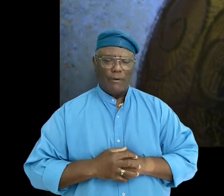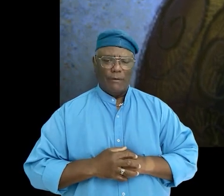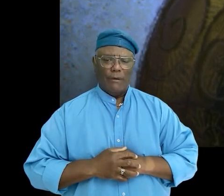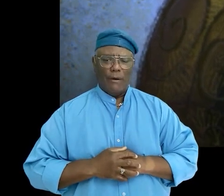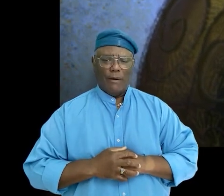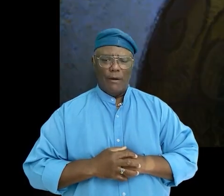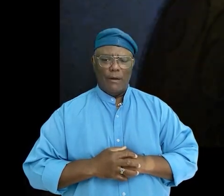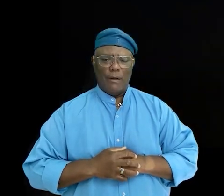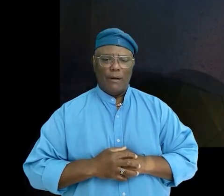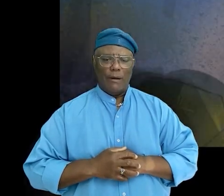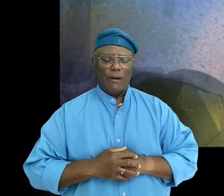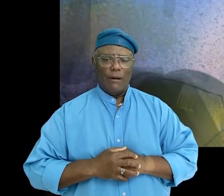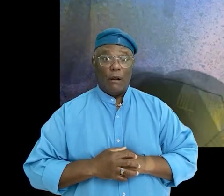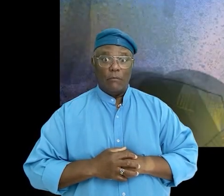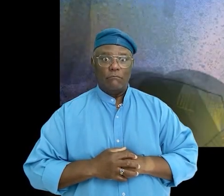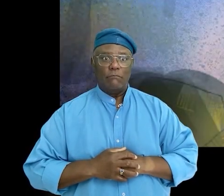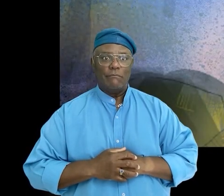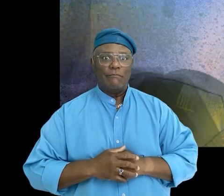grynu.